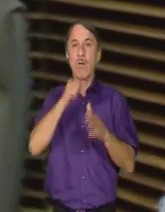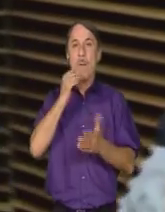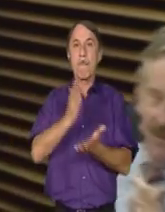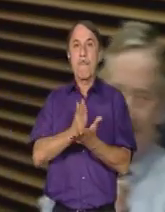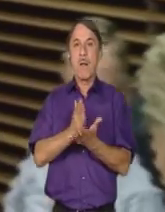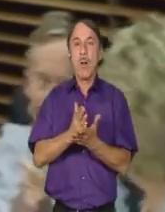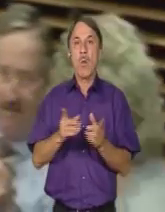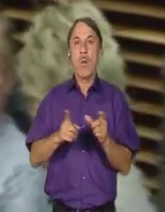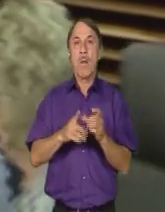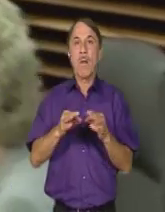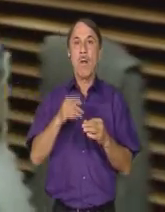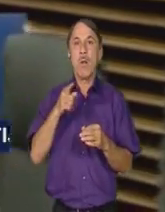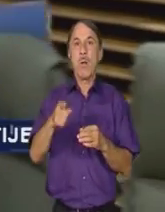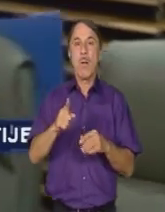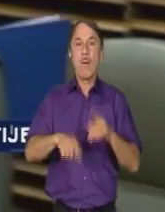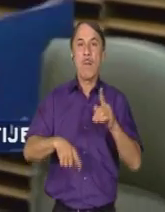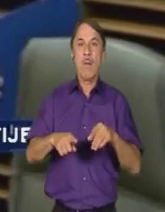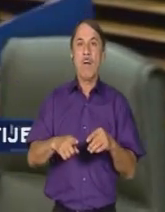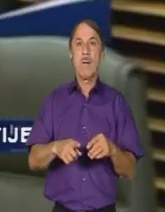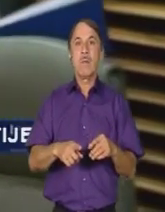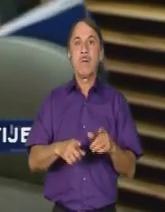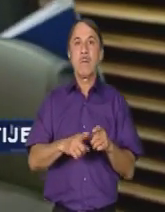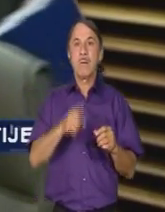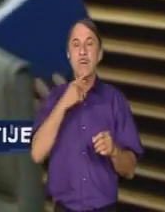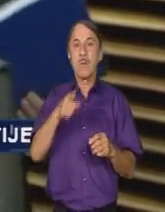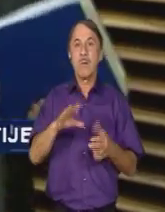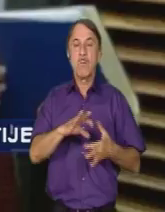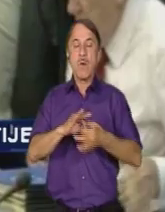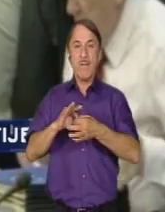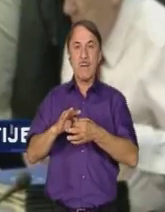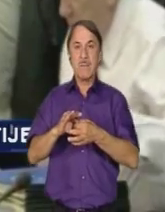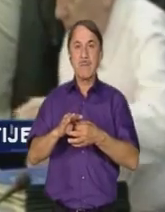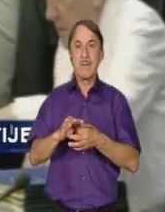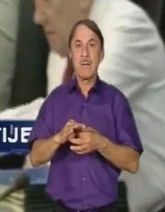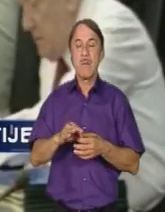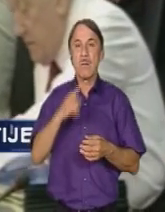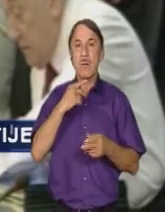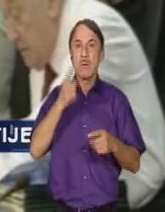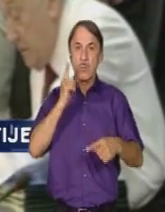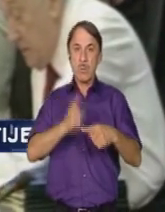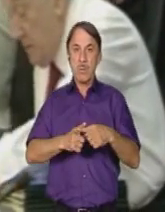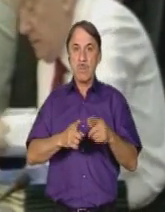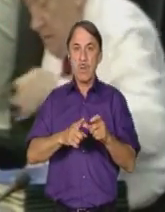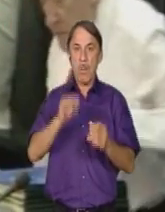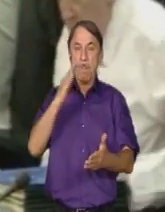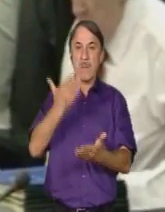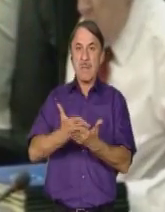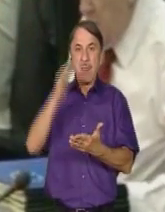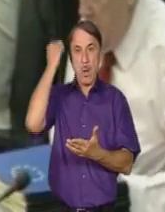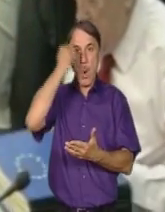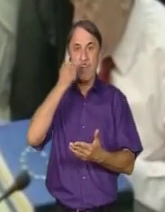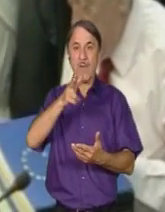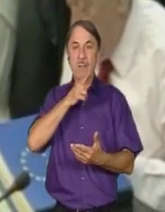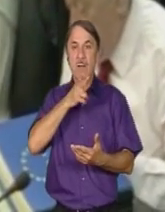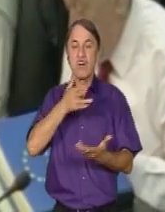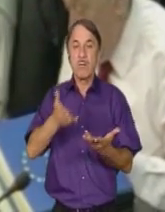što ćemo mi učiniti, tvrdi Maršićanin, ukoliko to na neki način nije povezano sa njenim osnovnim ciljem, a to je priznavanje Kosova,